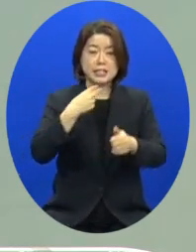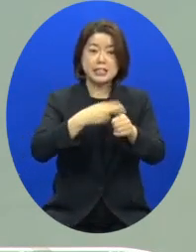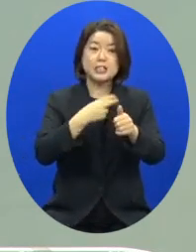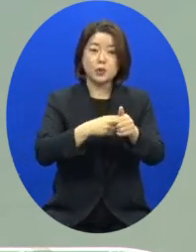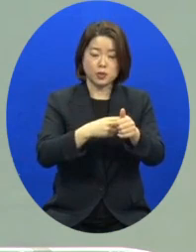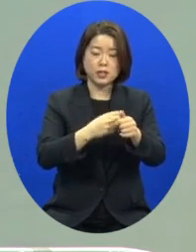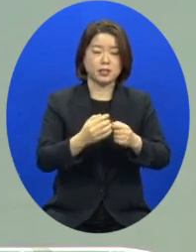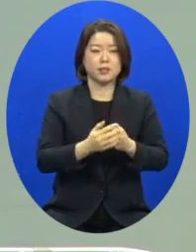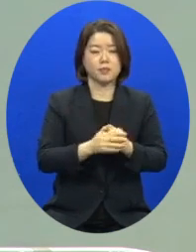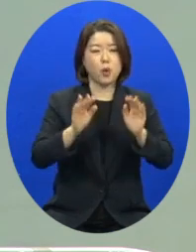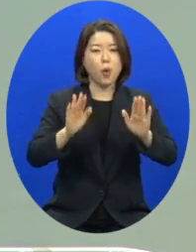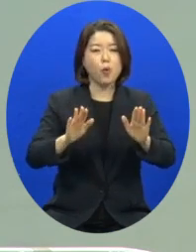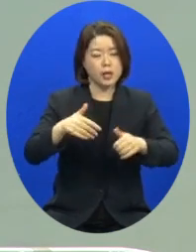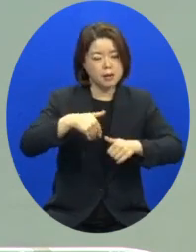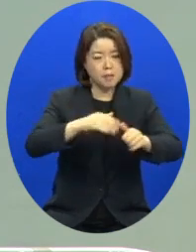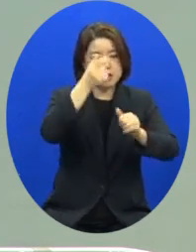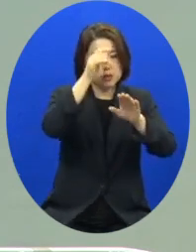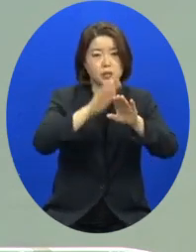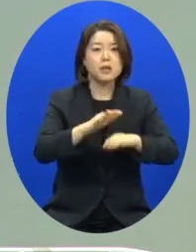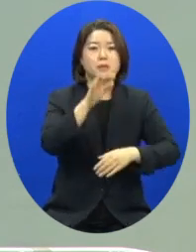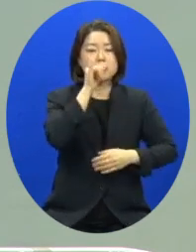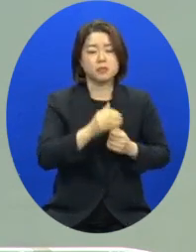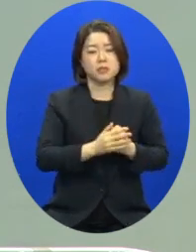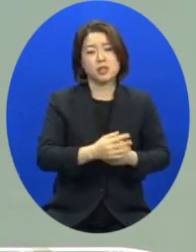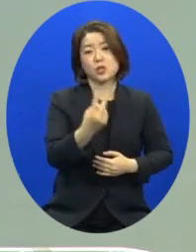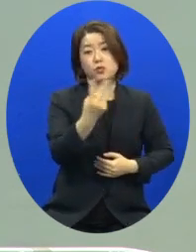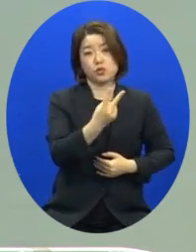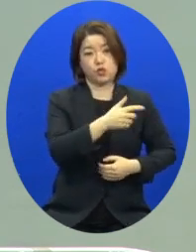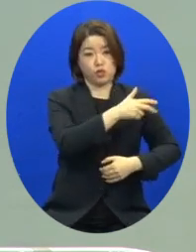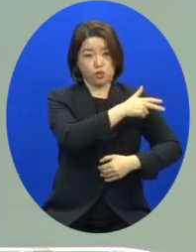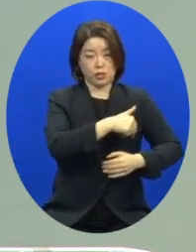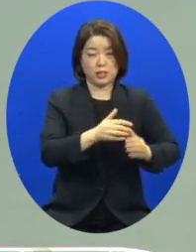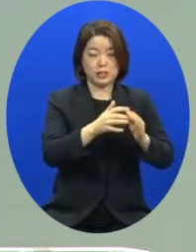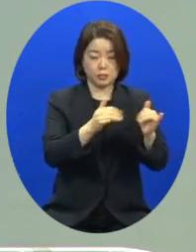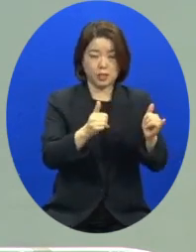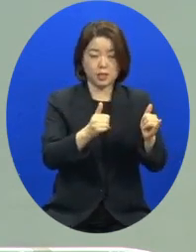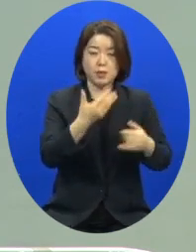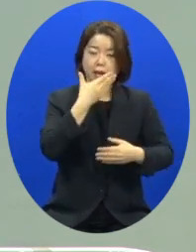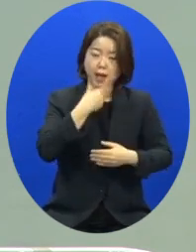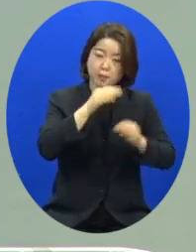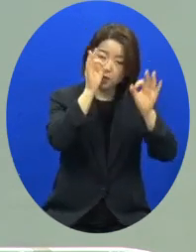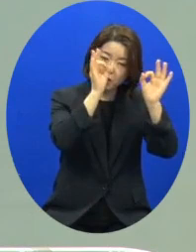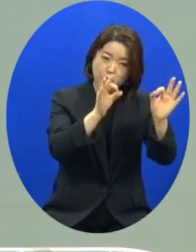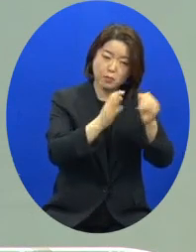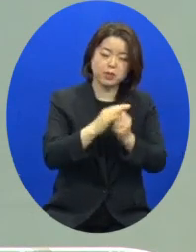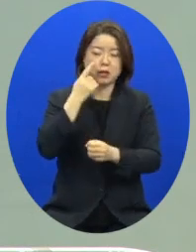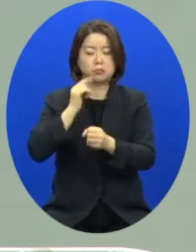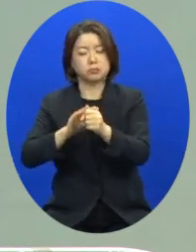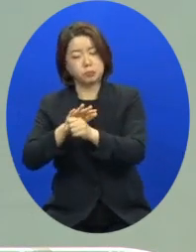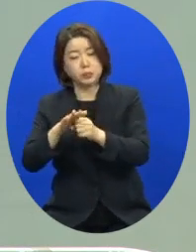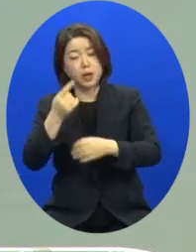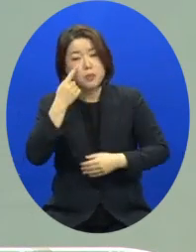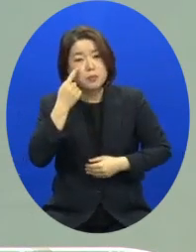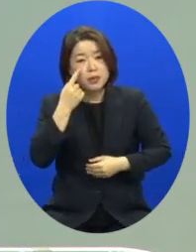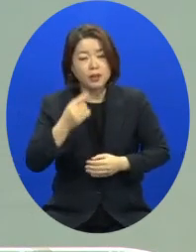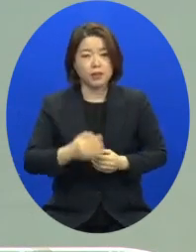파라과이 선교사로 떠나는 이 두 집사님이 행복해 보입니까? 불쌍해 보입니까?